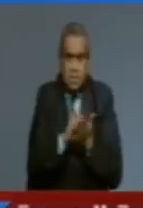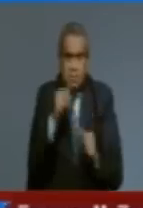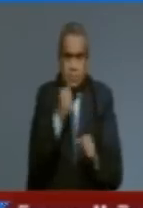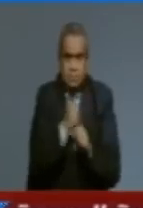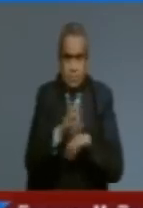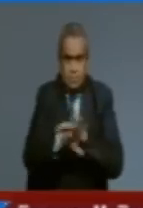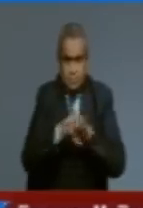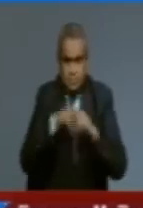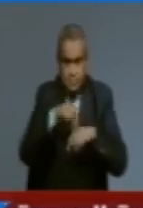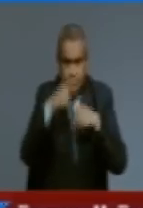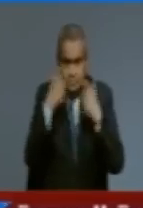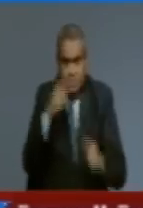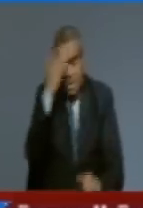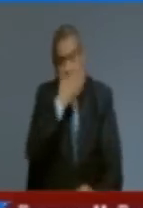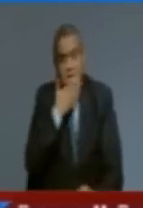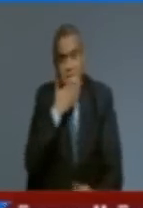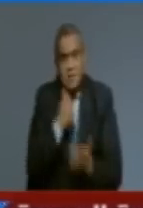في أفريقيا وآسيا